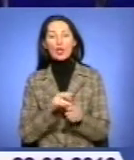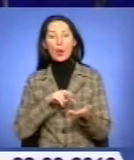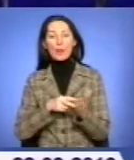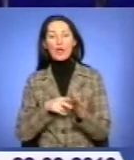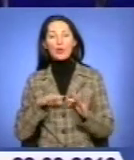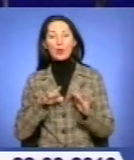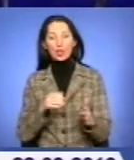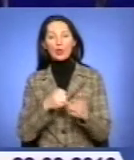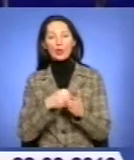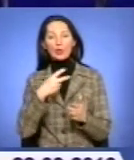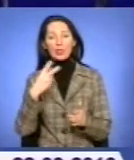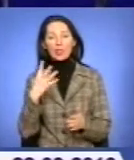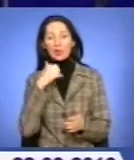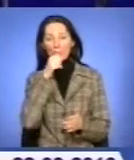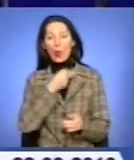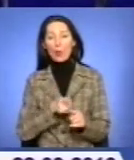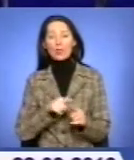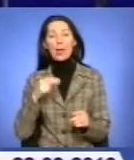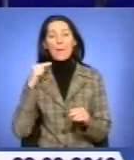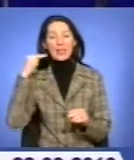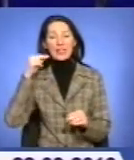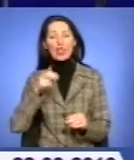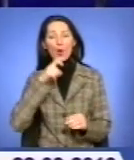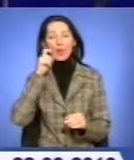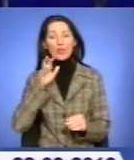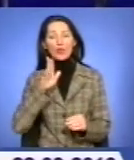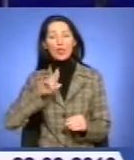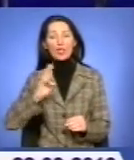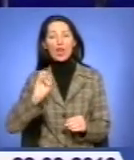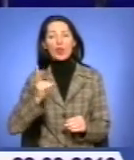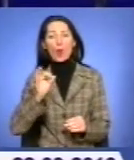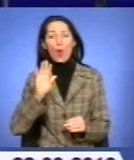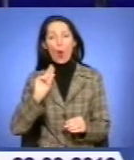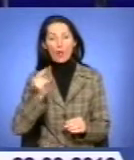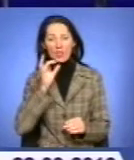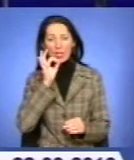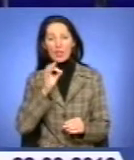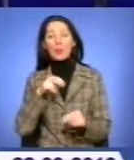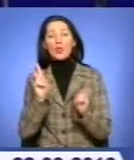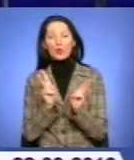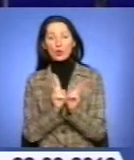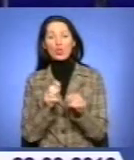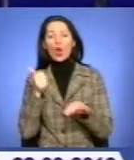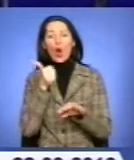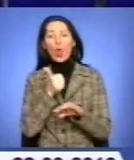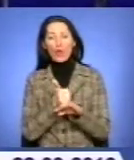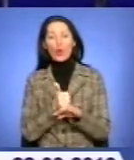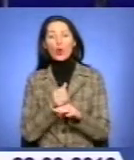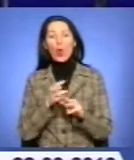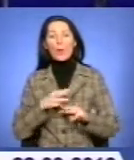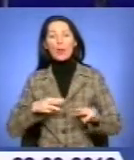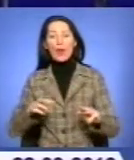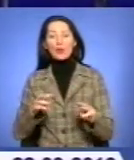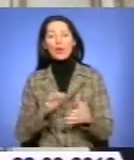року. Про це президент України Віктор Янукович сказав під час зустрічі з головою парламентської асамблеї Ради Європи Жан-Клодом